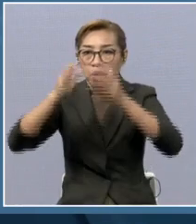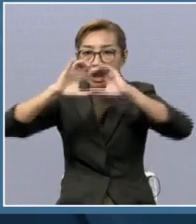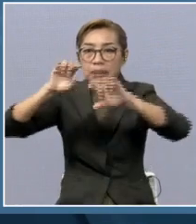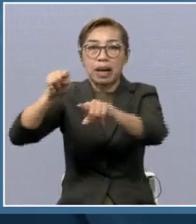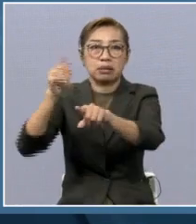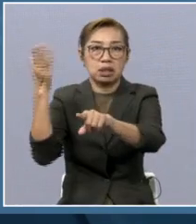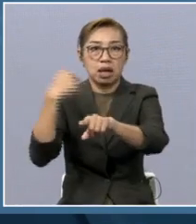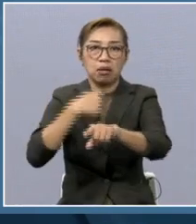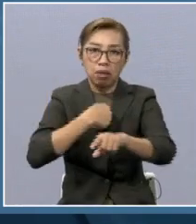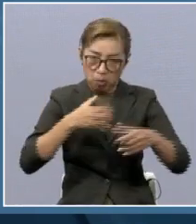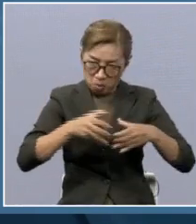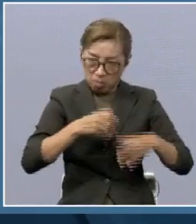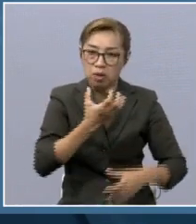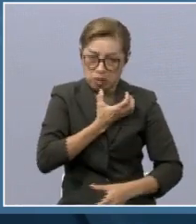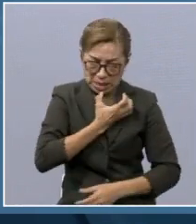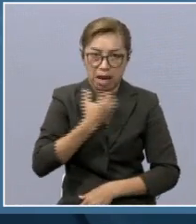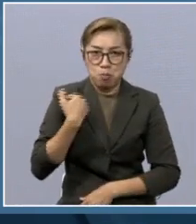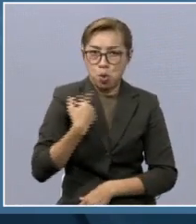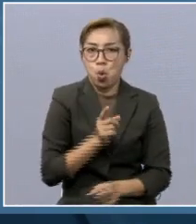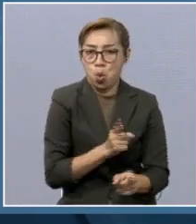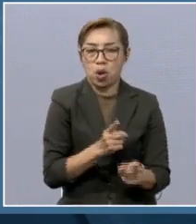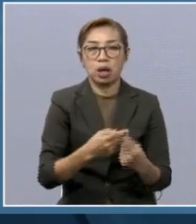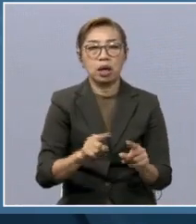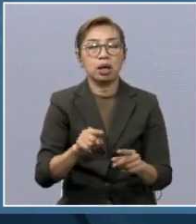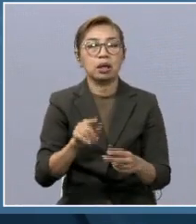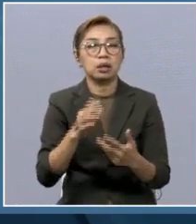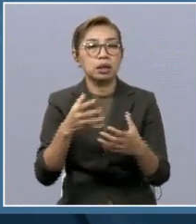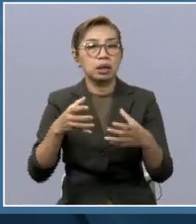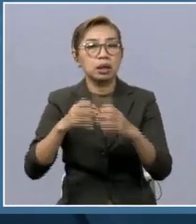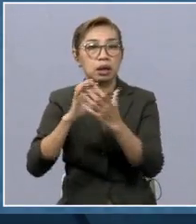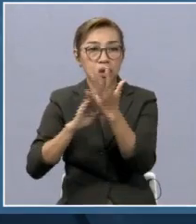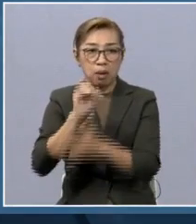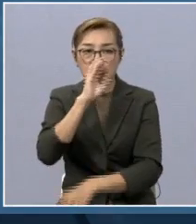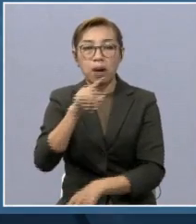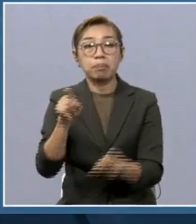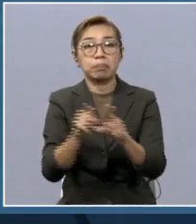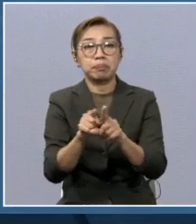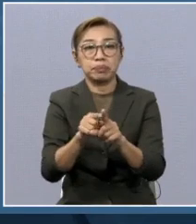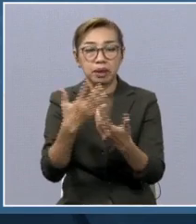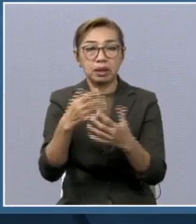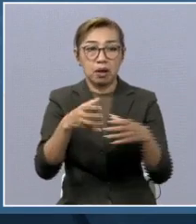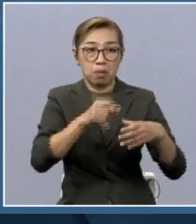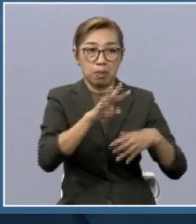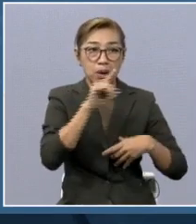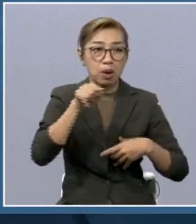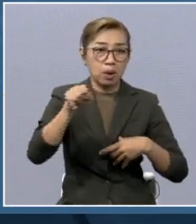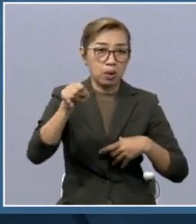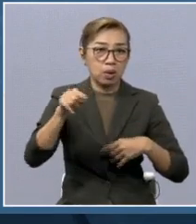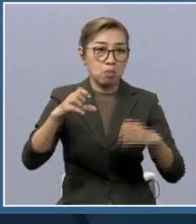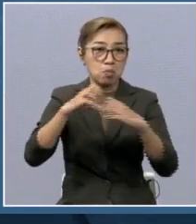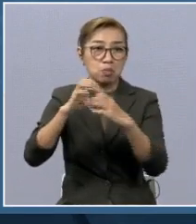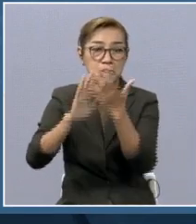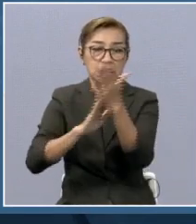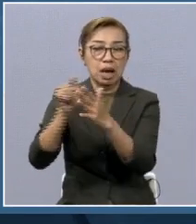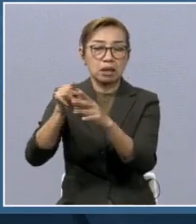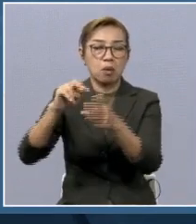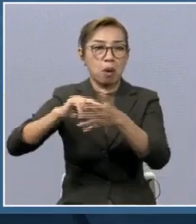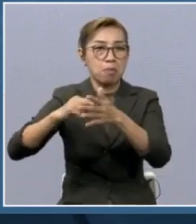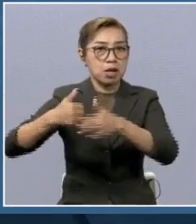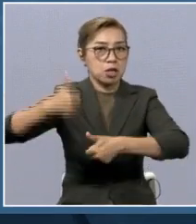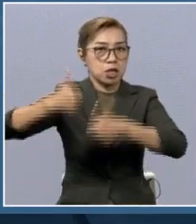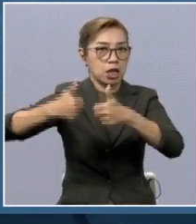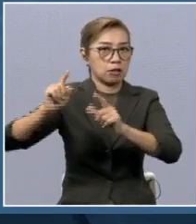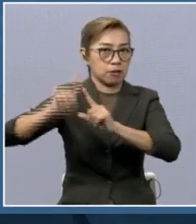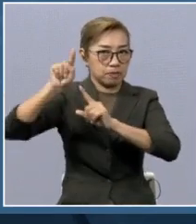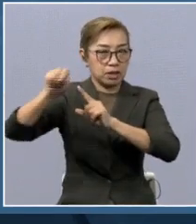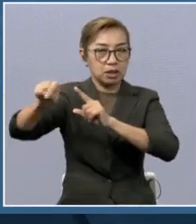างการวิเคราะห์เนี่ยก็มองว่าก็รับโจทย์มาขึ้นบัญชีภูมิใจไทยเนี่ยเป็นคู่แข่งอันดับหนึ่งแล้วก็มียุทธศา